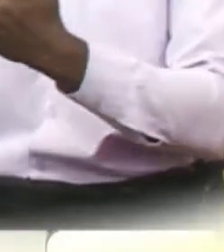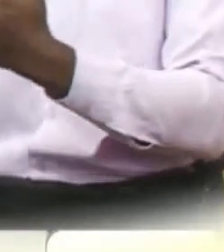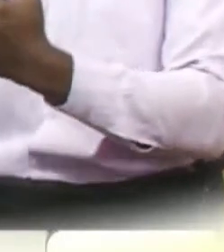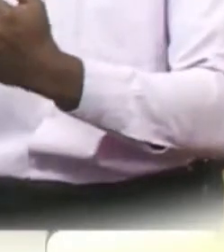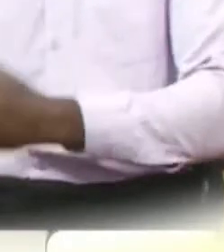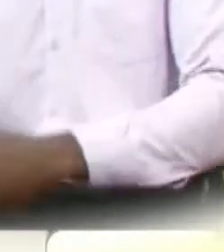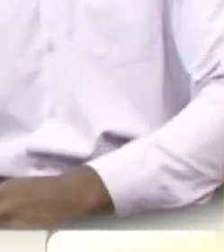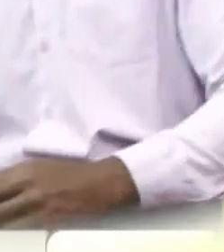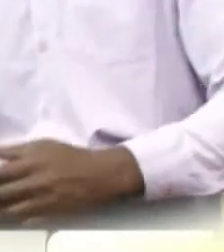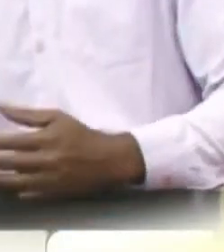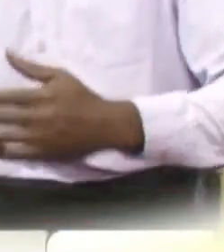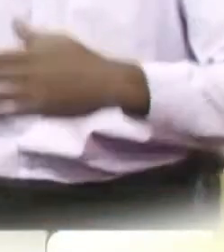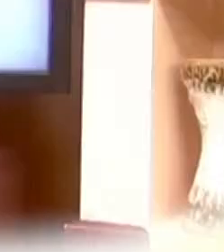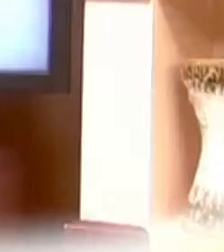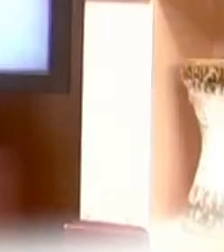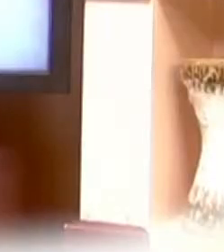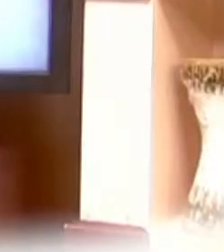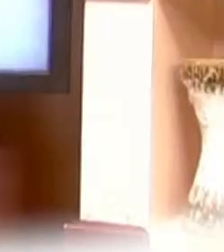gwehitha